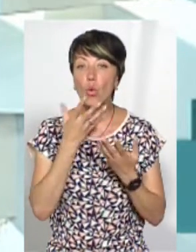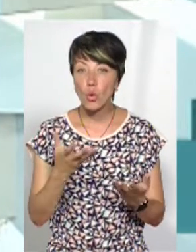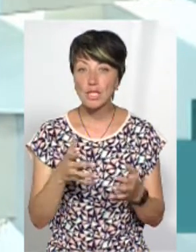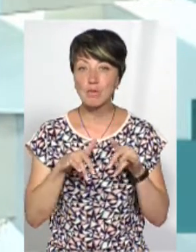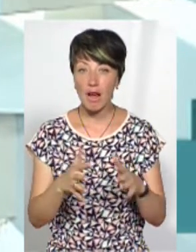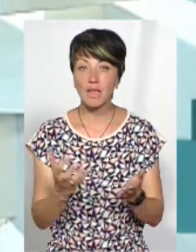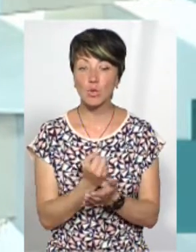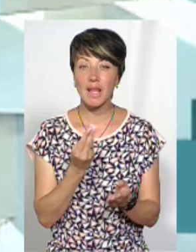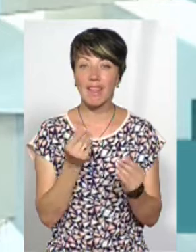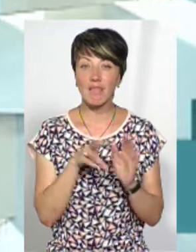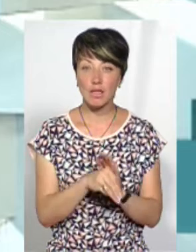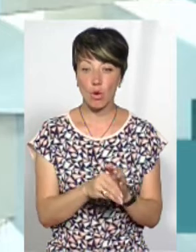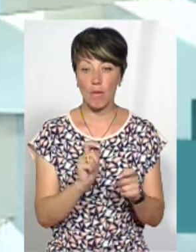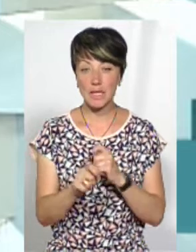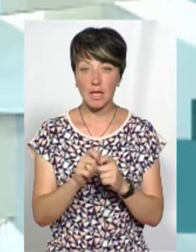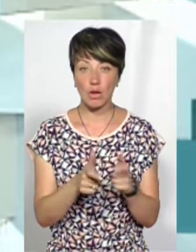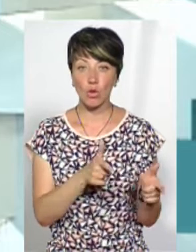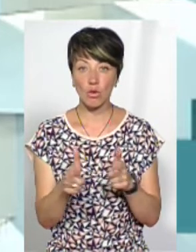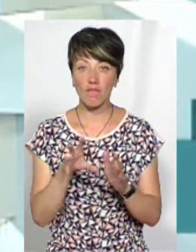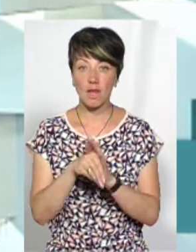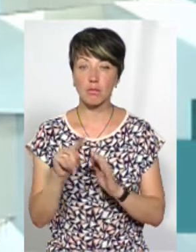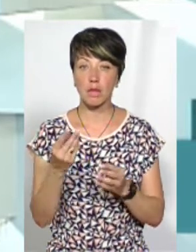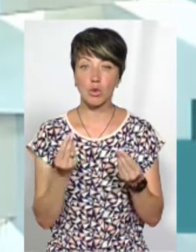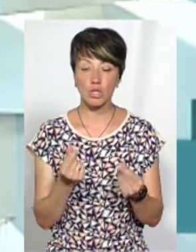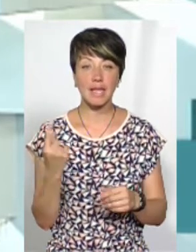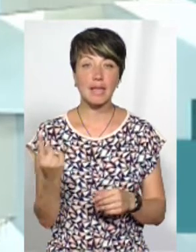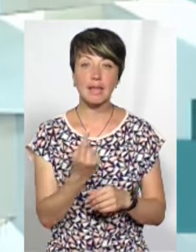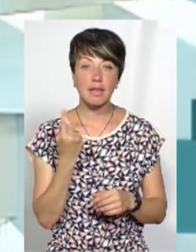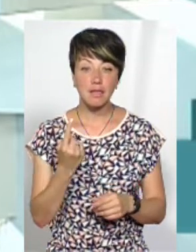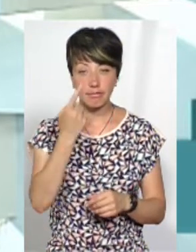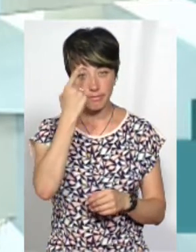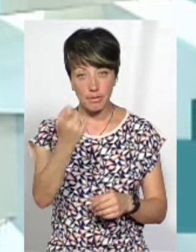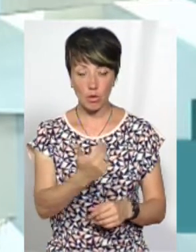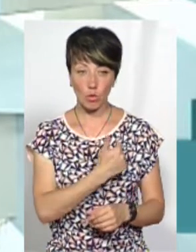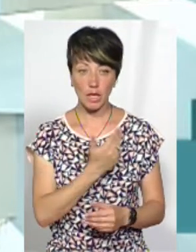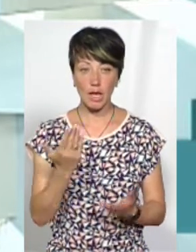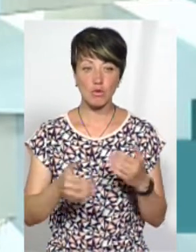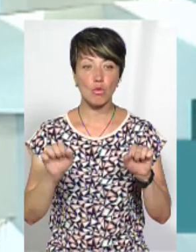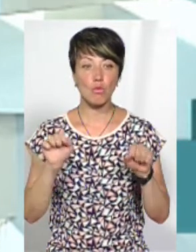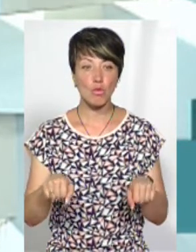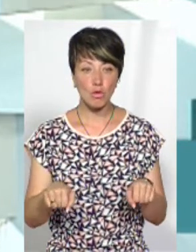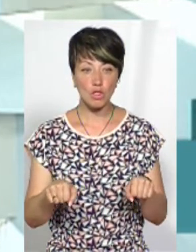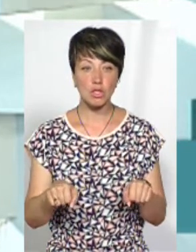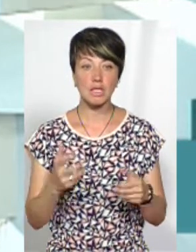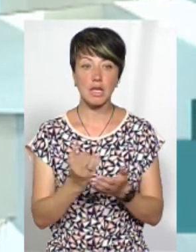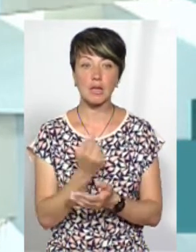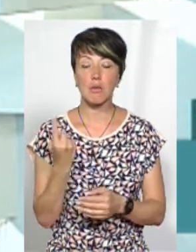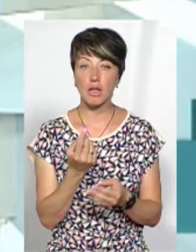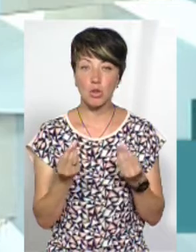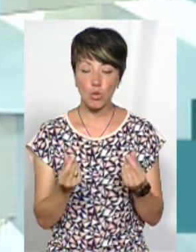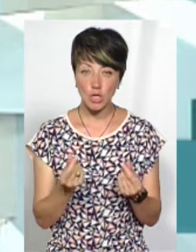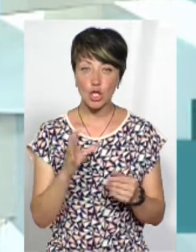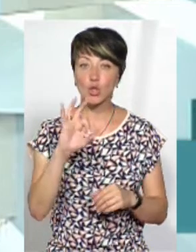або меценати, які готові вкласти перші кошти. Єдине, що хочу наголосити, якщо можна знайти перші кошти, то